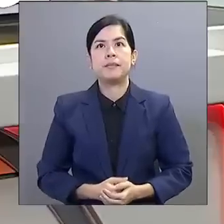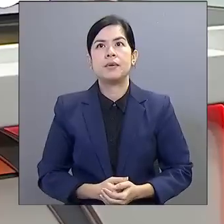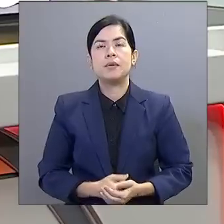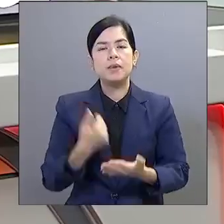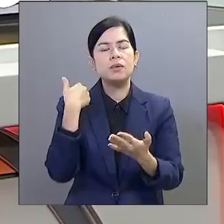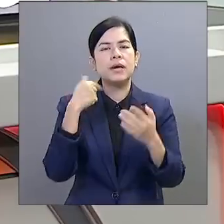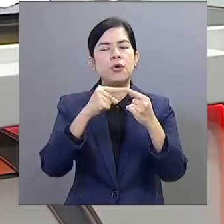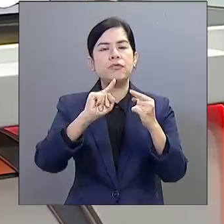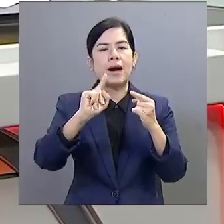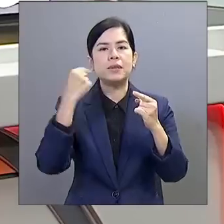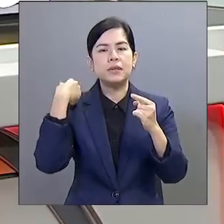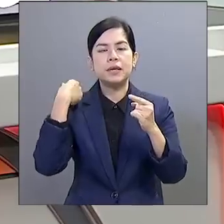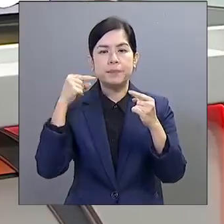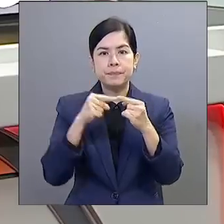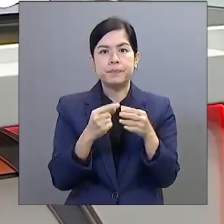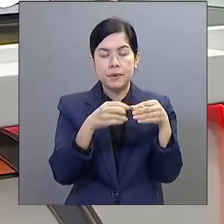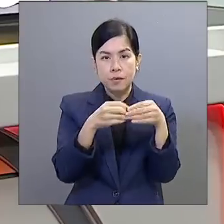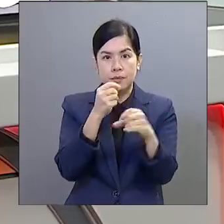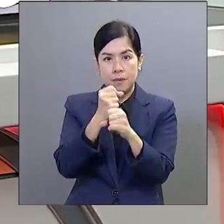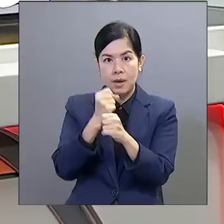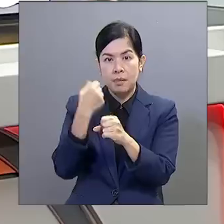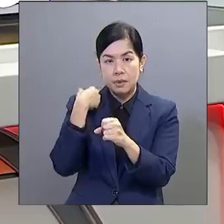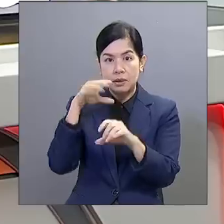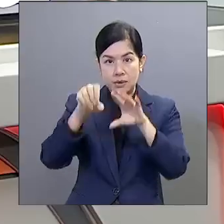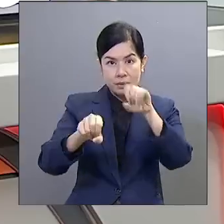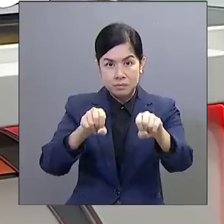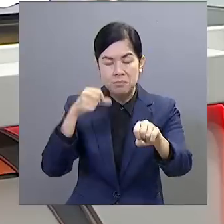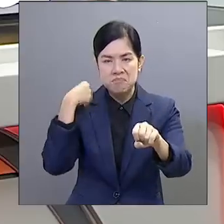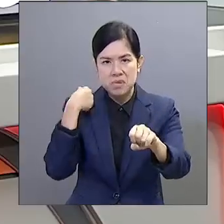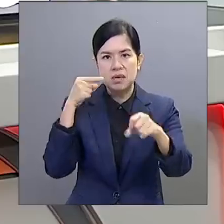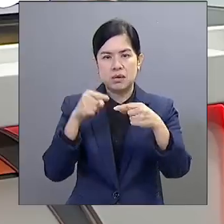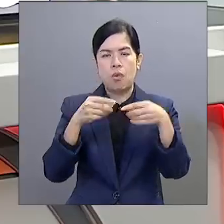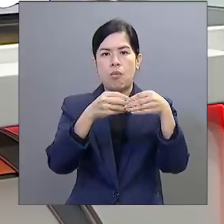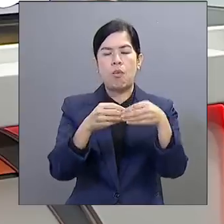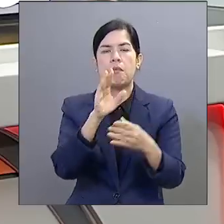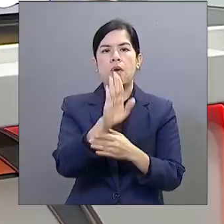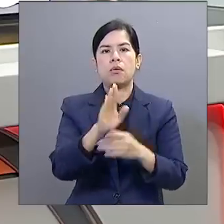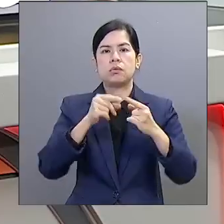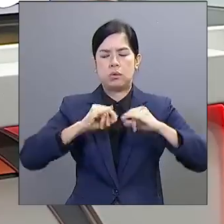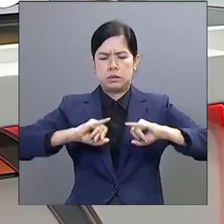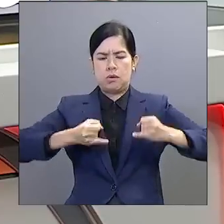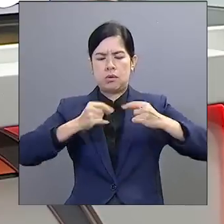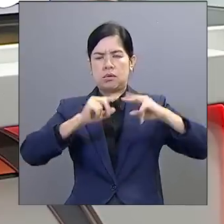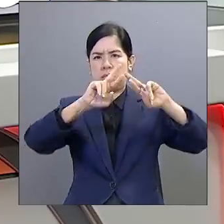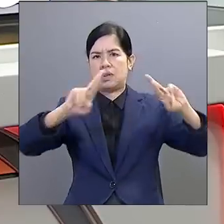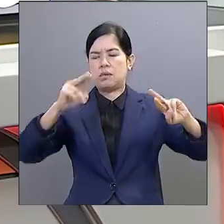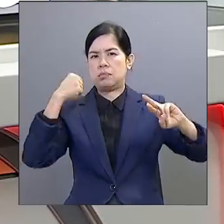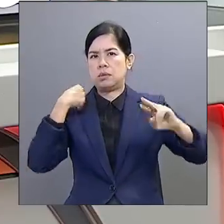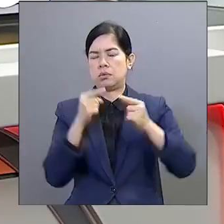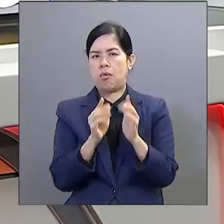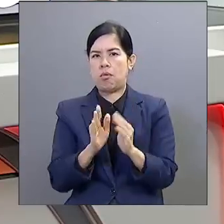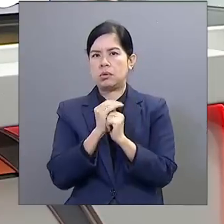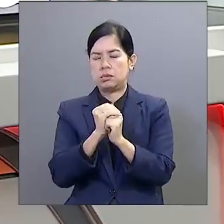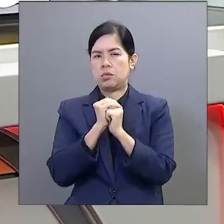หลังจากเจ้าหน้าที่นะคะเข้าทลายปาร์ตี้ยาเสพติดที่ย่านยานนาวาแล้วก็พบชาวจีนซึ่งเป็นนักท่องเที่ยวเนี่ยเข้าไปใช้แล้วก็มั่วสุมจำน